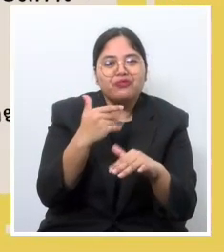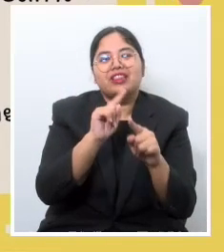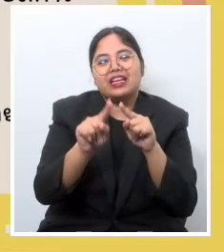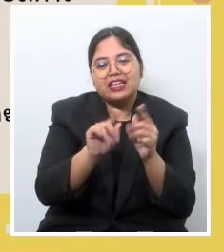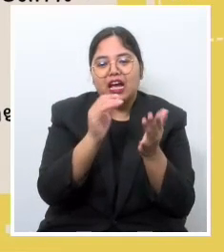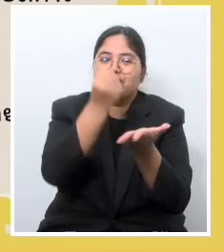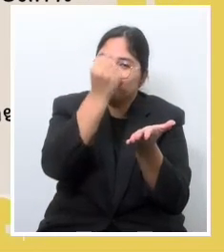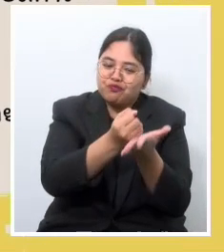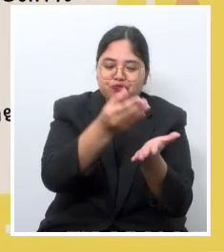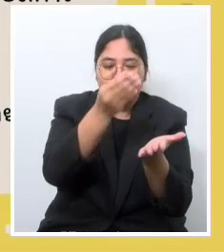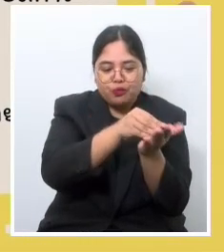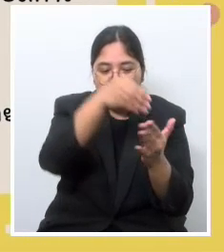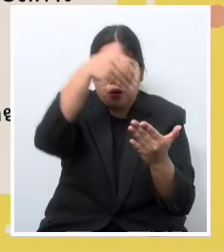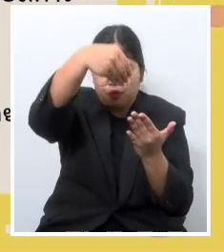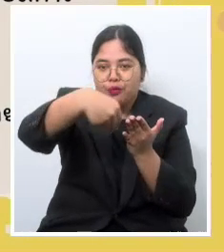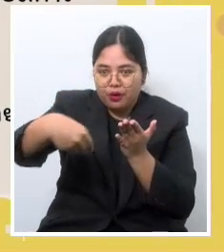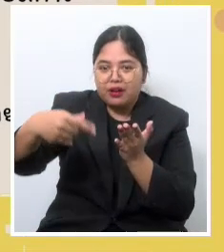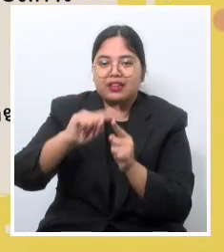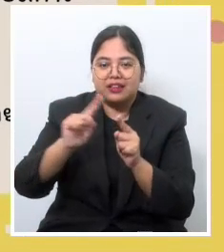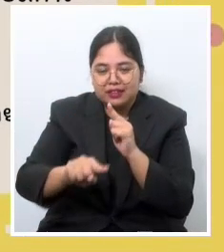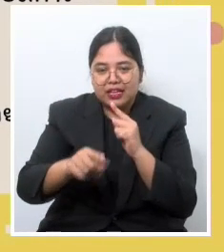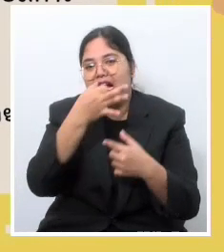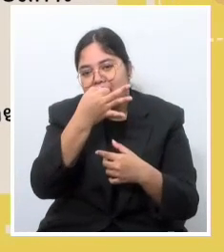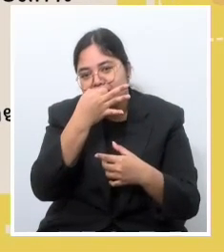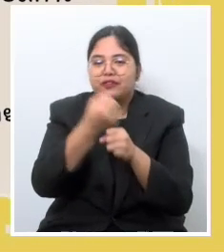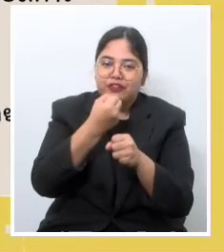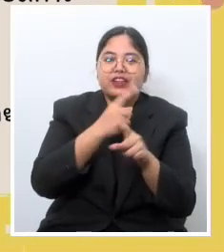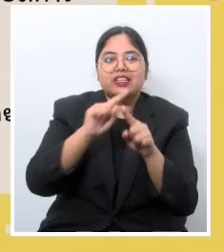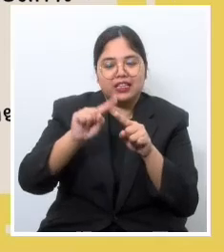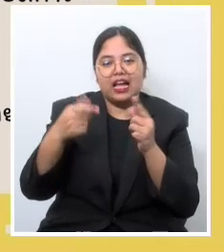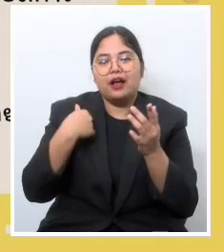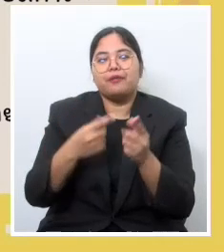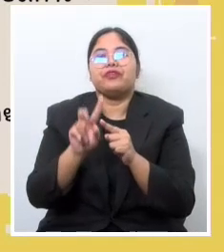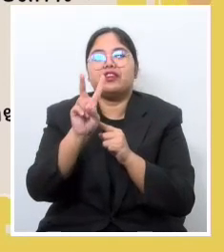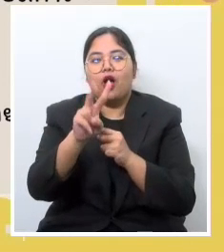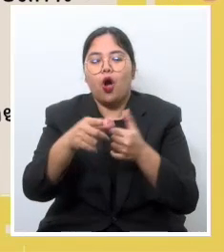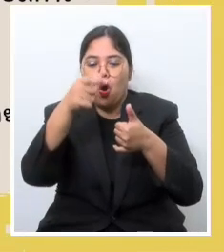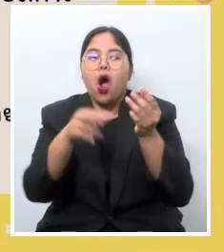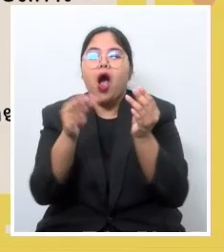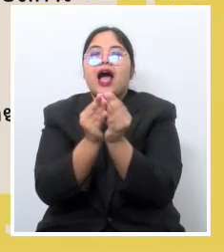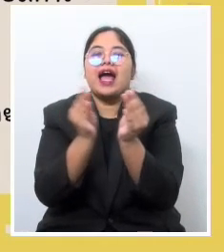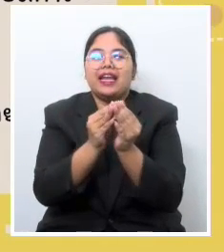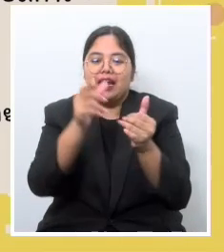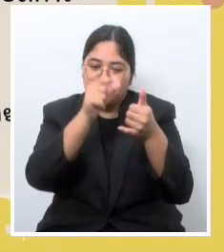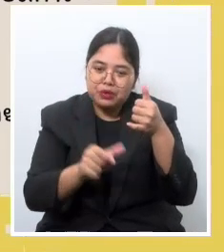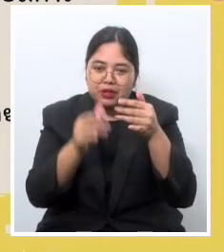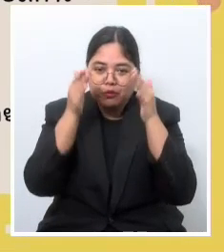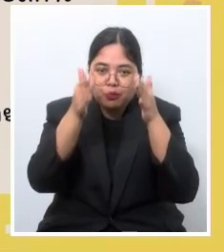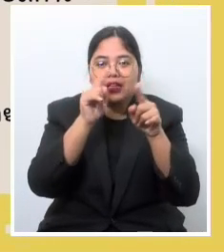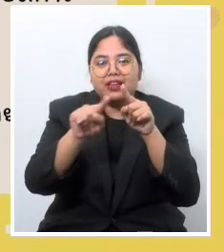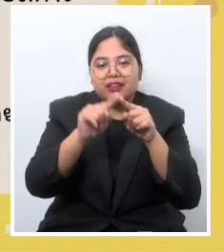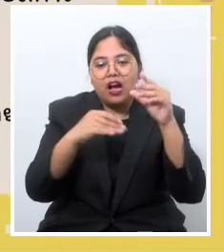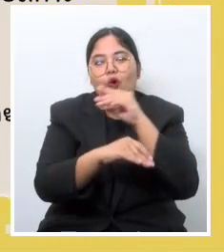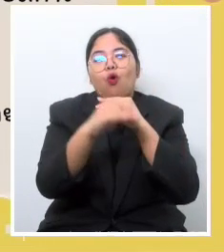ประกาศนียบัตรรายละเอียดการฝึกอาชีพเป็นต้น 2คะแนนความประพฤติความมุ่งมั่นตั้งใจและ 3โครงงานราย